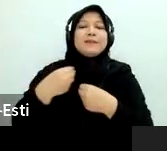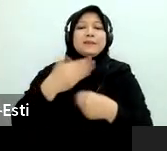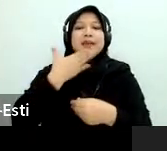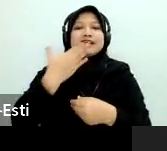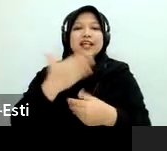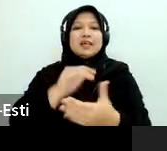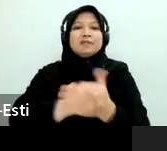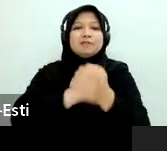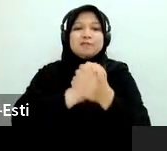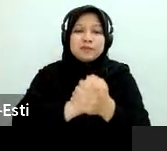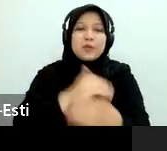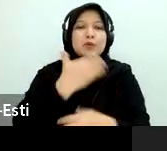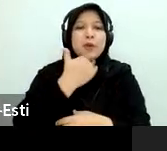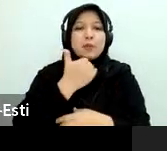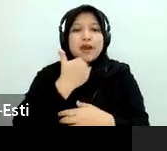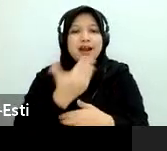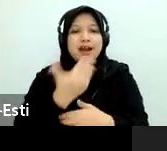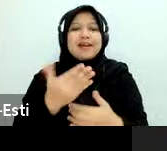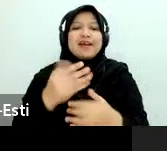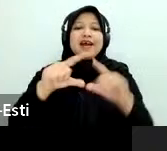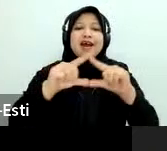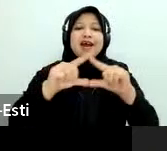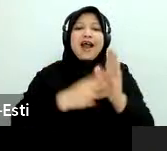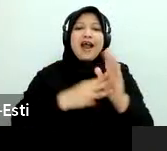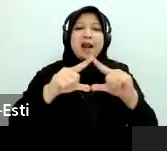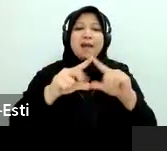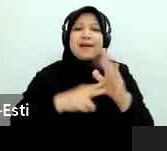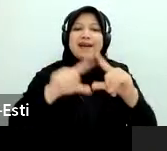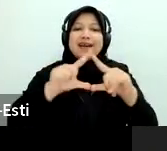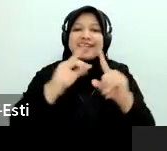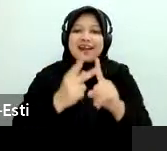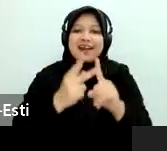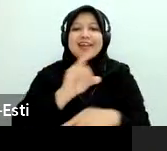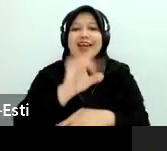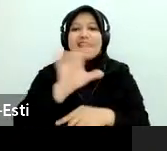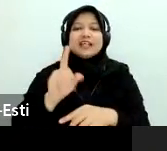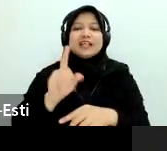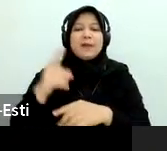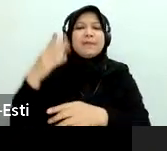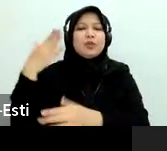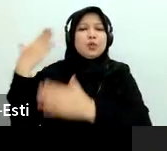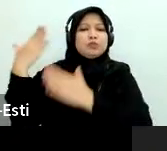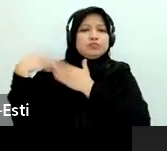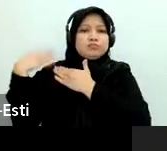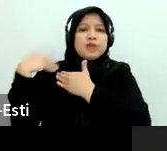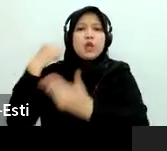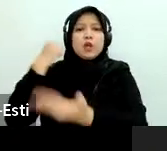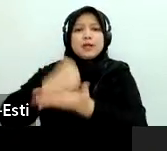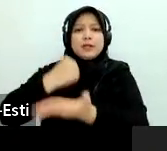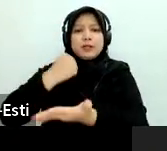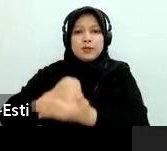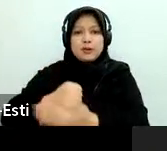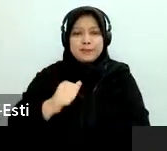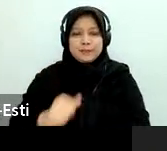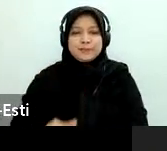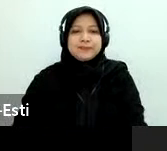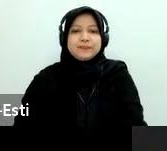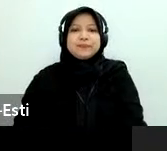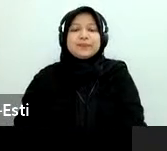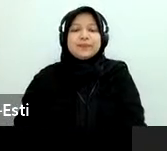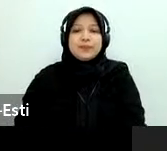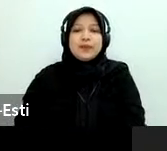gitu dan bahwa jabatan ini adalah amanah dan lain Hai lam dan pada masa orde baru kata